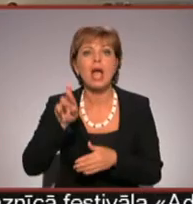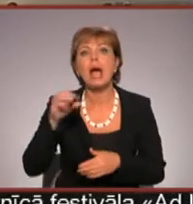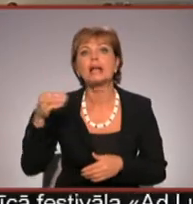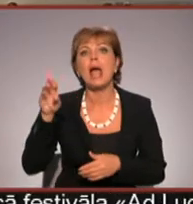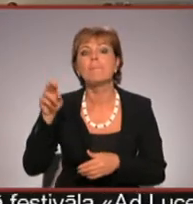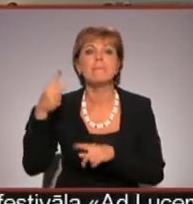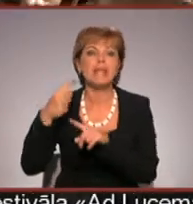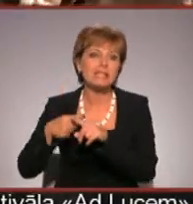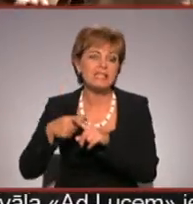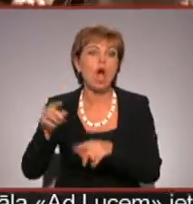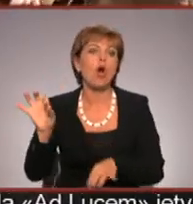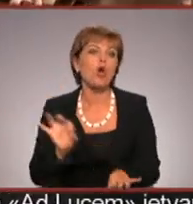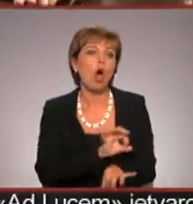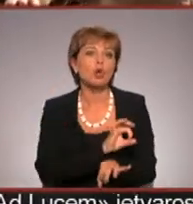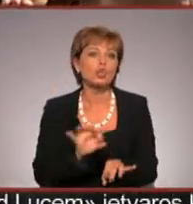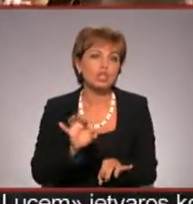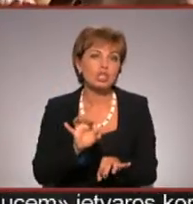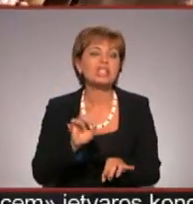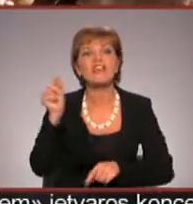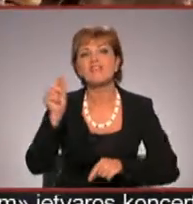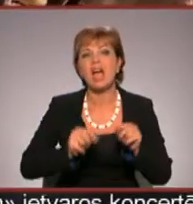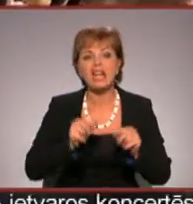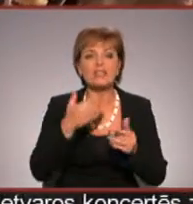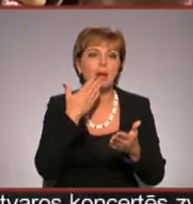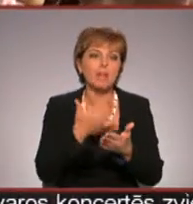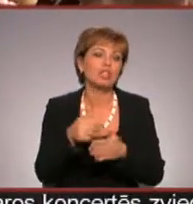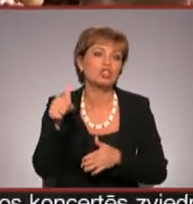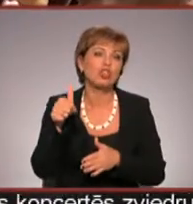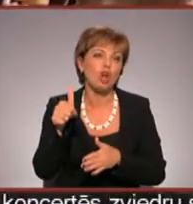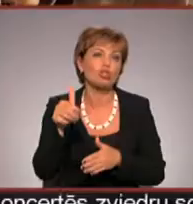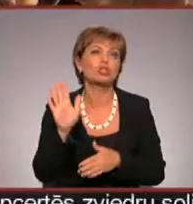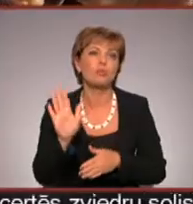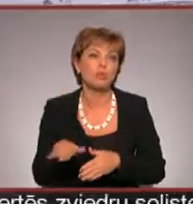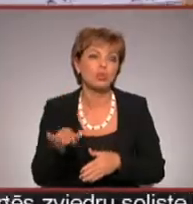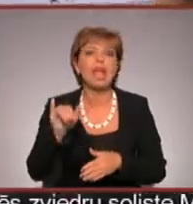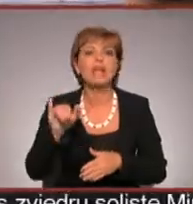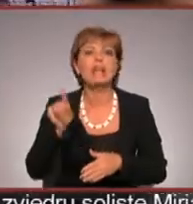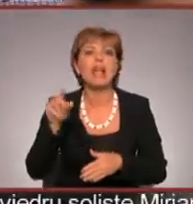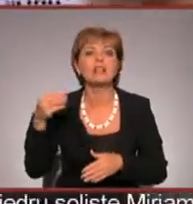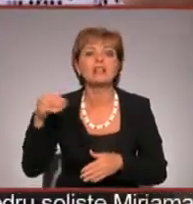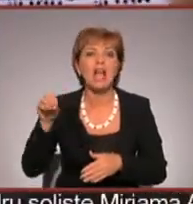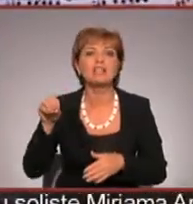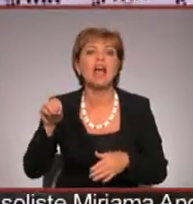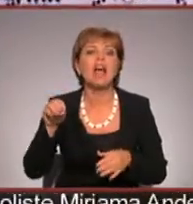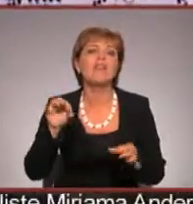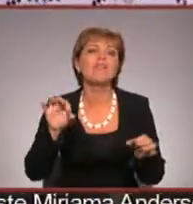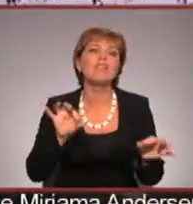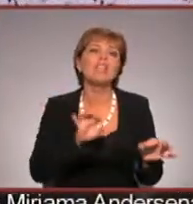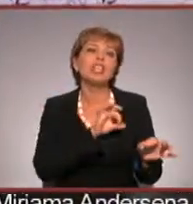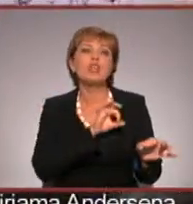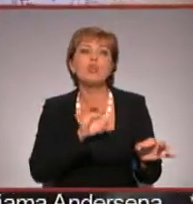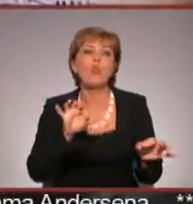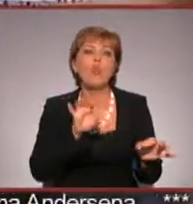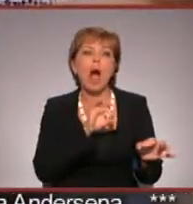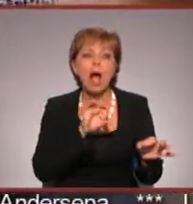cover versiju koncertu, un vēl festivāls piedāvās sešus koncertus, tostarp Ilzes Zariņas vijoles solo sniegumu. Viņa gan